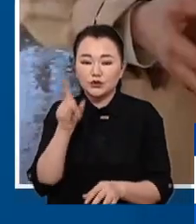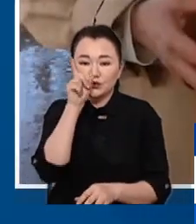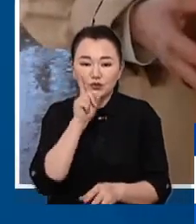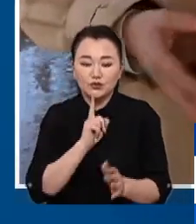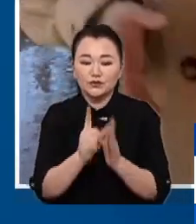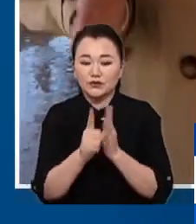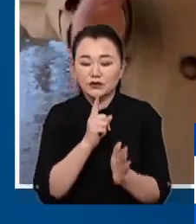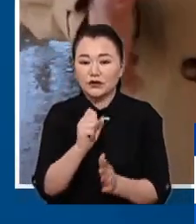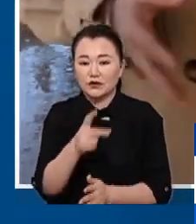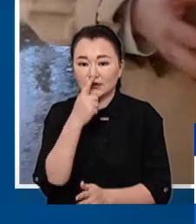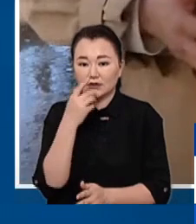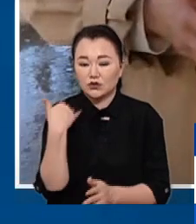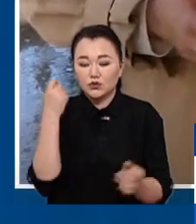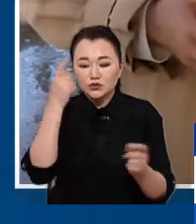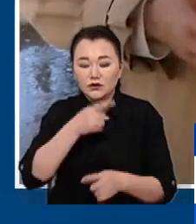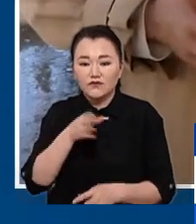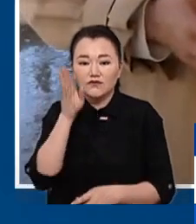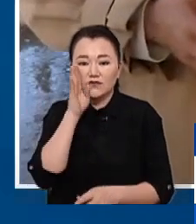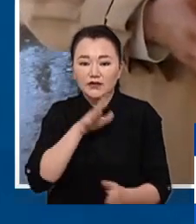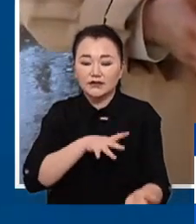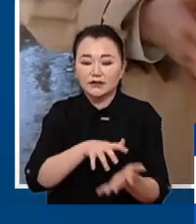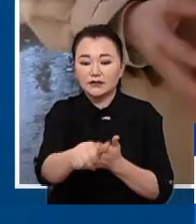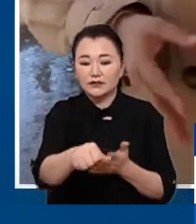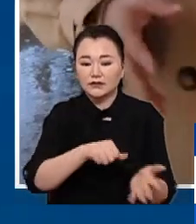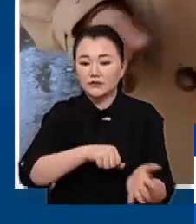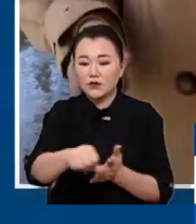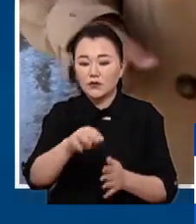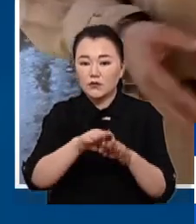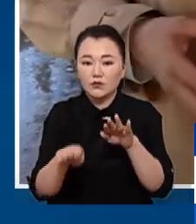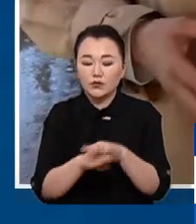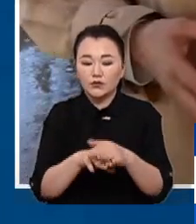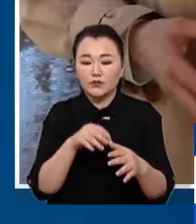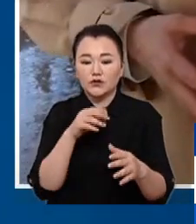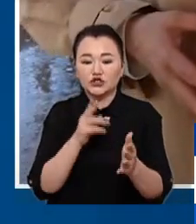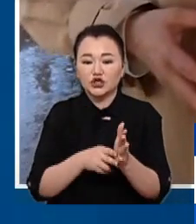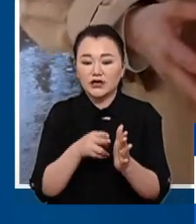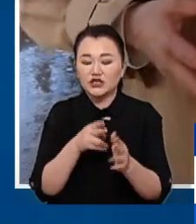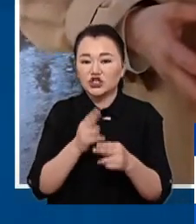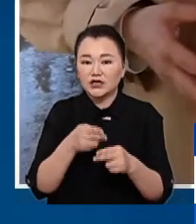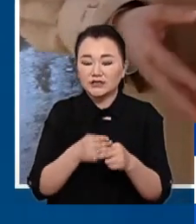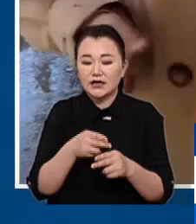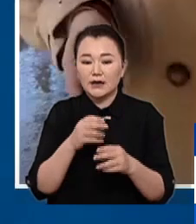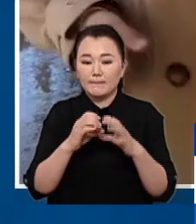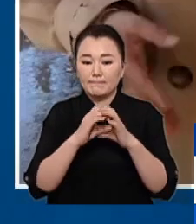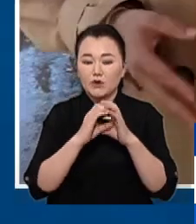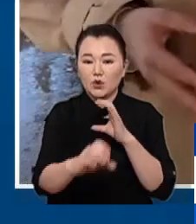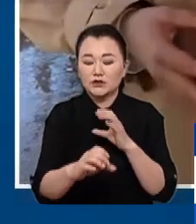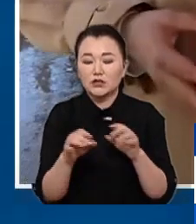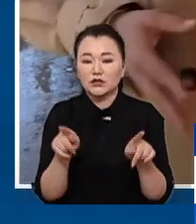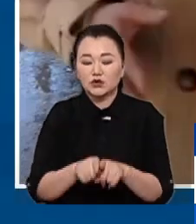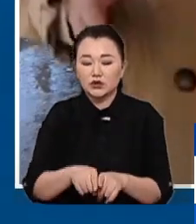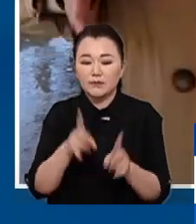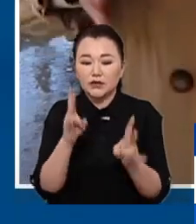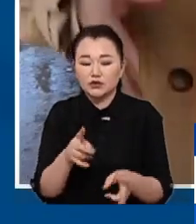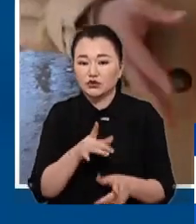как накануне талые воды смыли грунт под мостом вместе с железобетонными кольцами. В итоге, чтобы не случилось беды